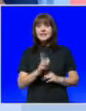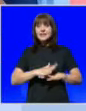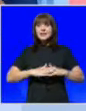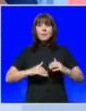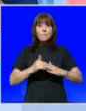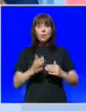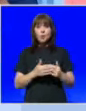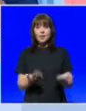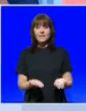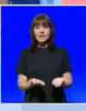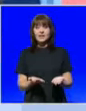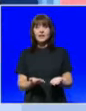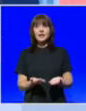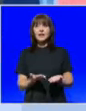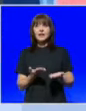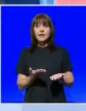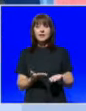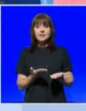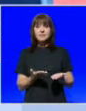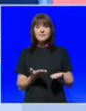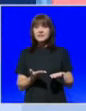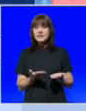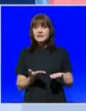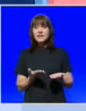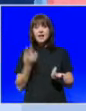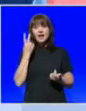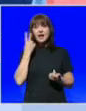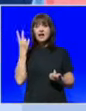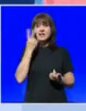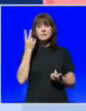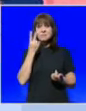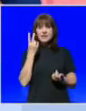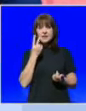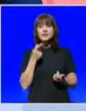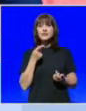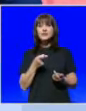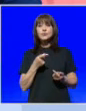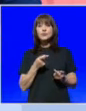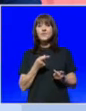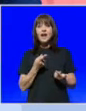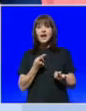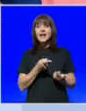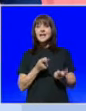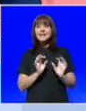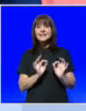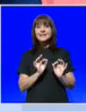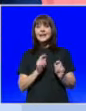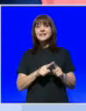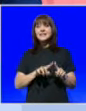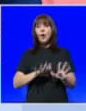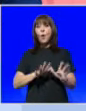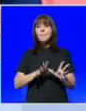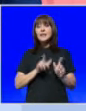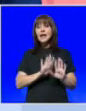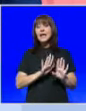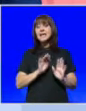проблем. Да, защото те разбират, макар и да не са напълно готови, те разбират, че това по-нататък се определя тяхното бъдеще. Мислите ли за промяна